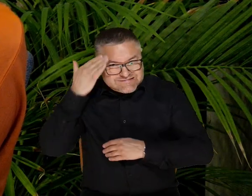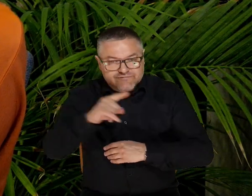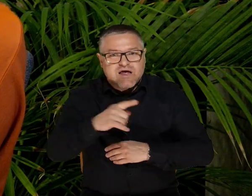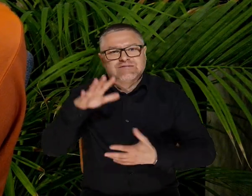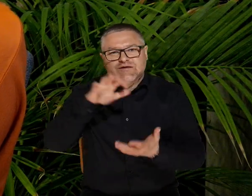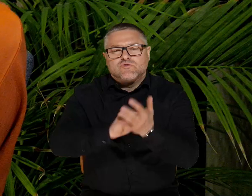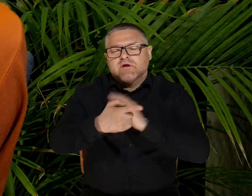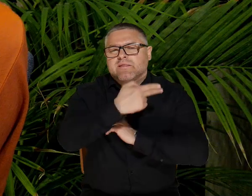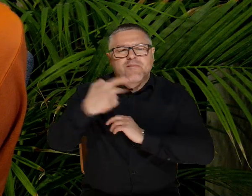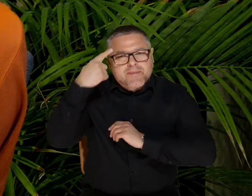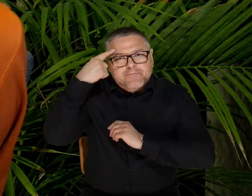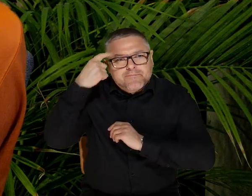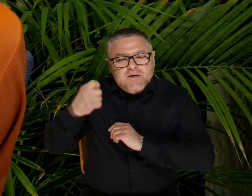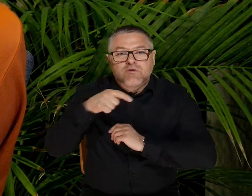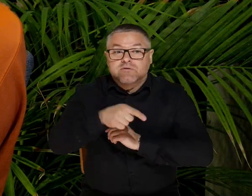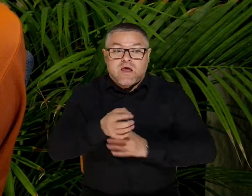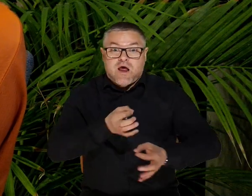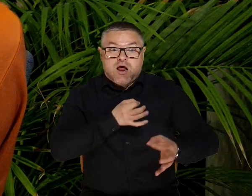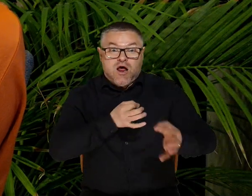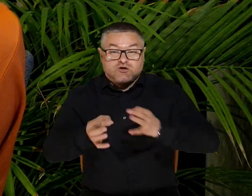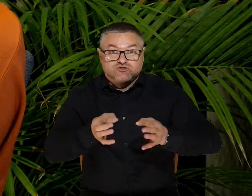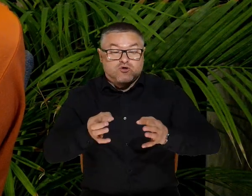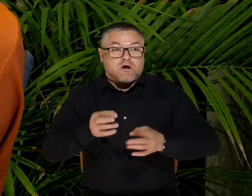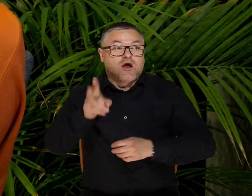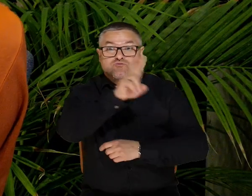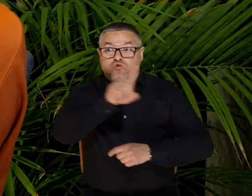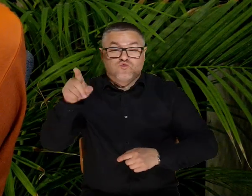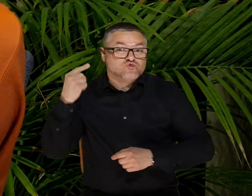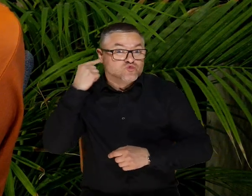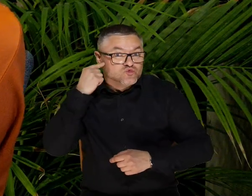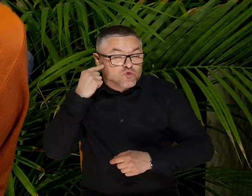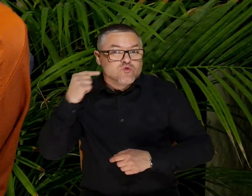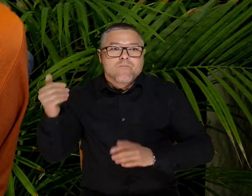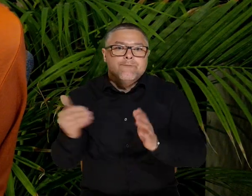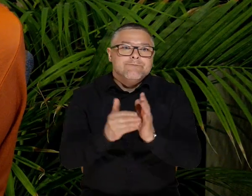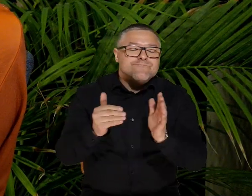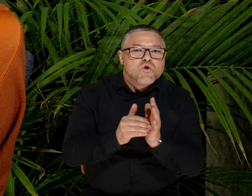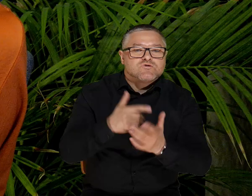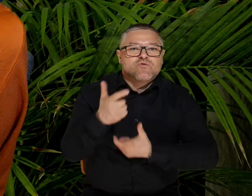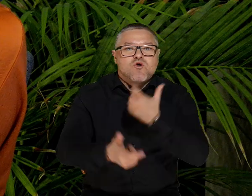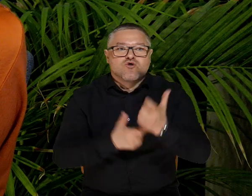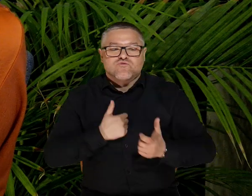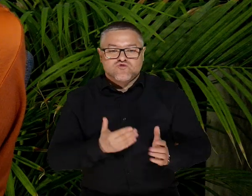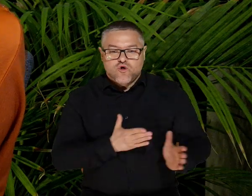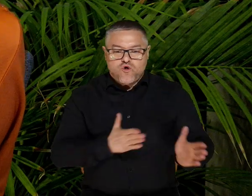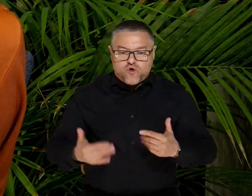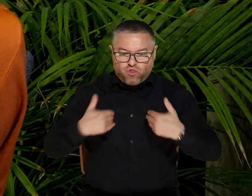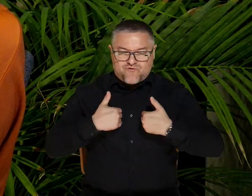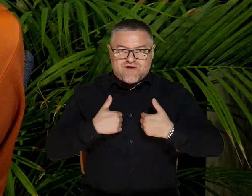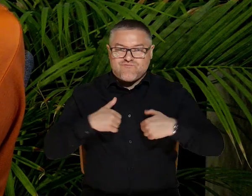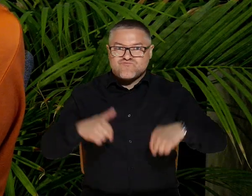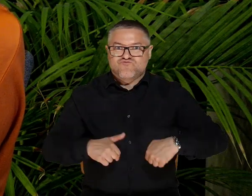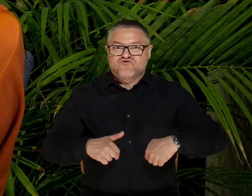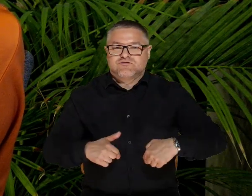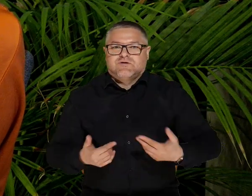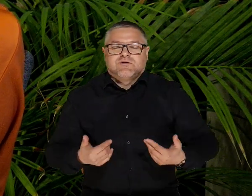pamięcią, mówi o tym, że to, żeby ta historia była usłyszana, potrzebna jest pewna dyskursywna gotowość. To znaczy